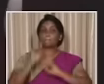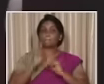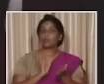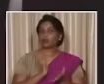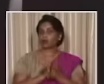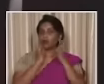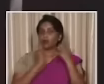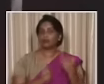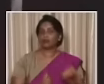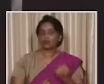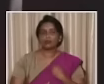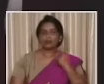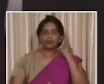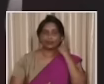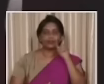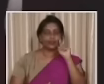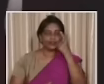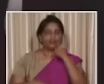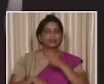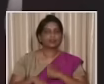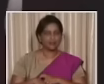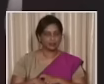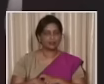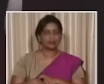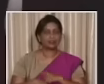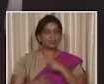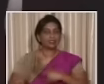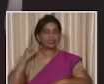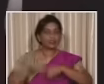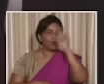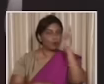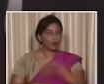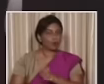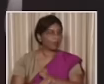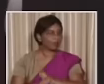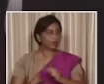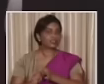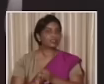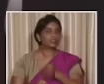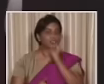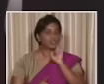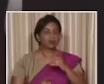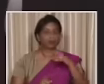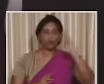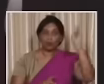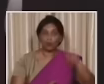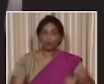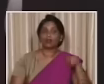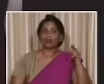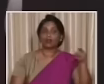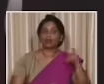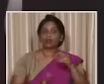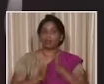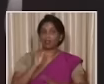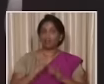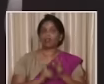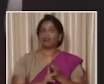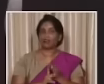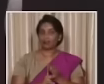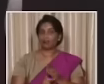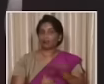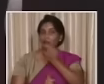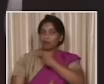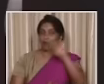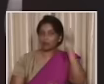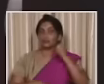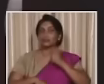වරමක් ලැබුණා ඉතින් මං හිතන්නේ පළවෙනි වතාවට ජනවරමක් නැති ජනාධිපතිවරේ වරමක් තියෙන මහජන නියෝජිතෙක්